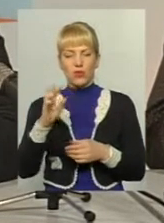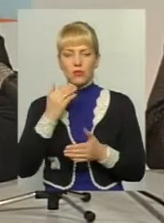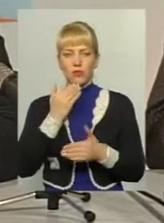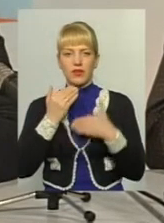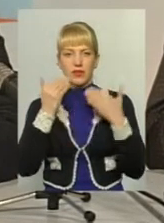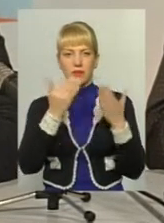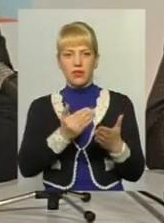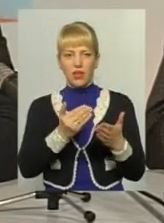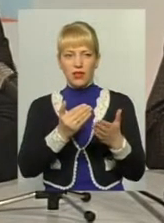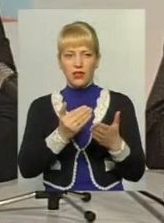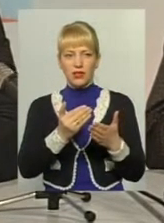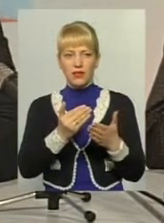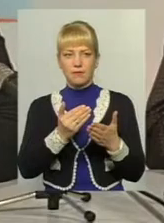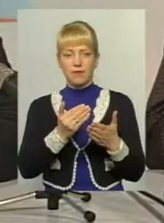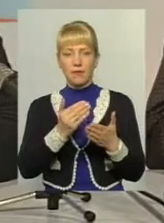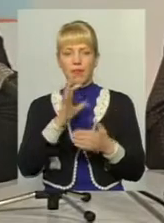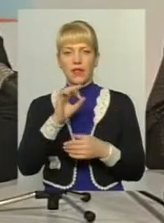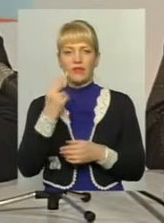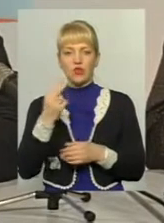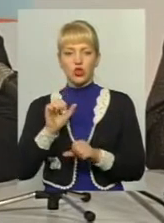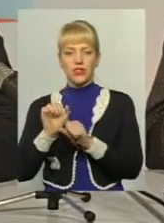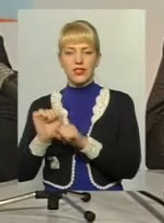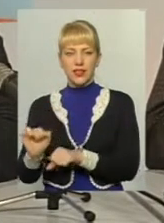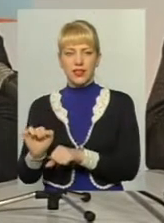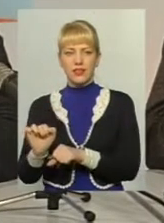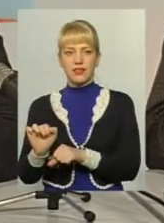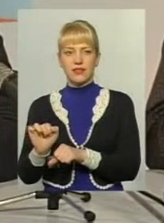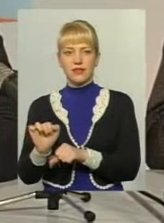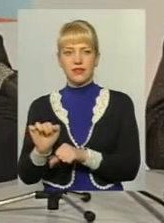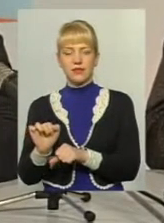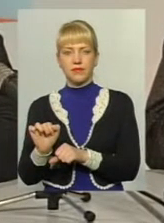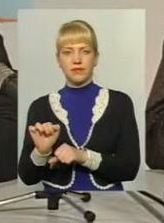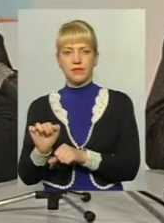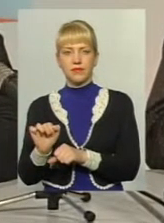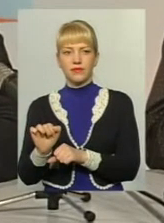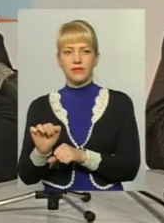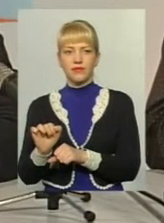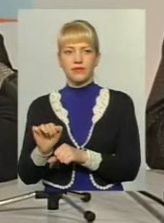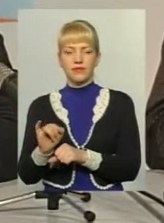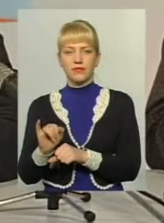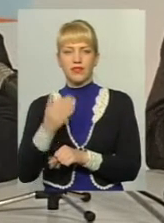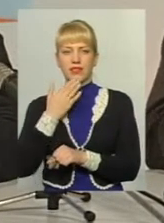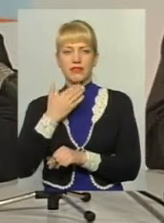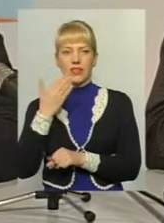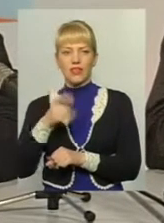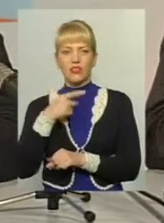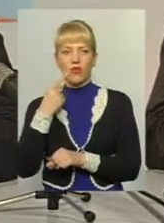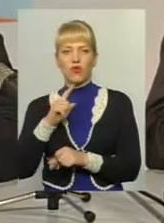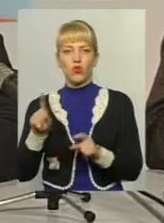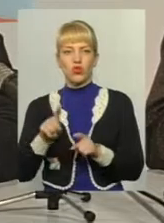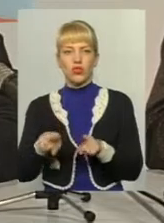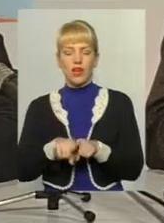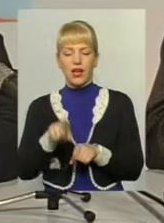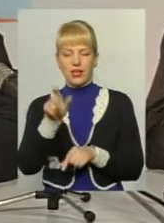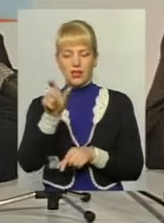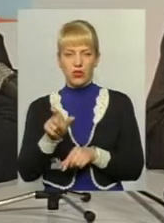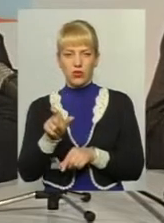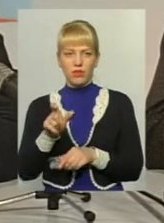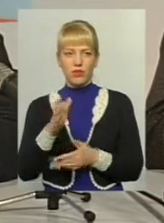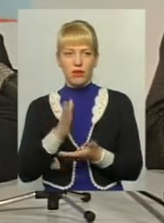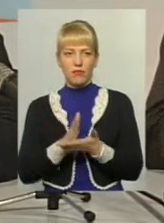і має заборгованість по обов'язковому платежу по субсидію, субсидію буде скасовано. Якщо буде інформація